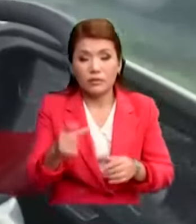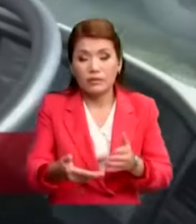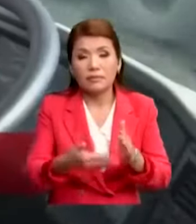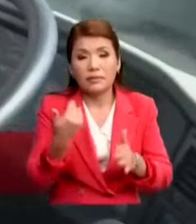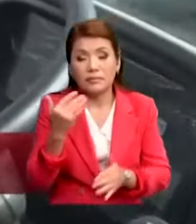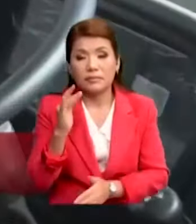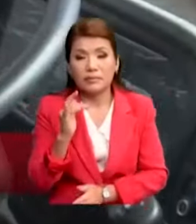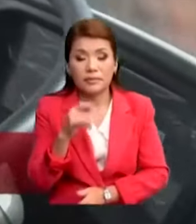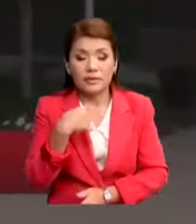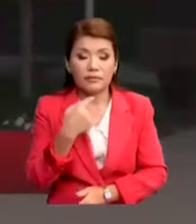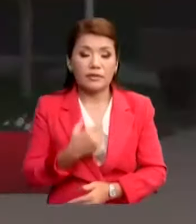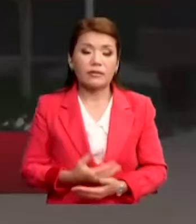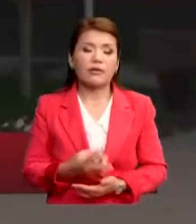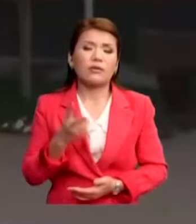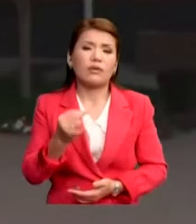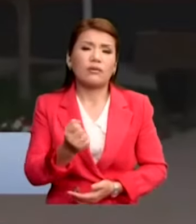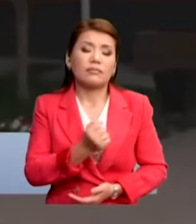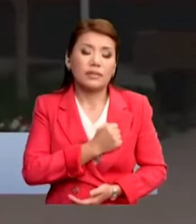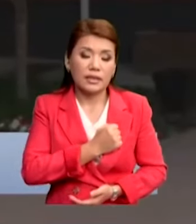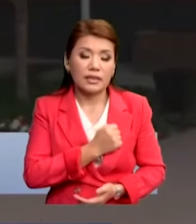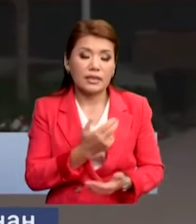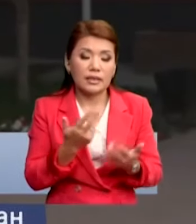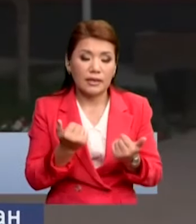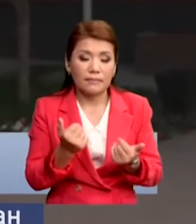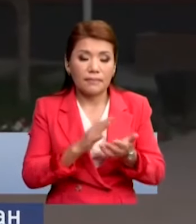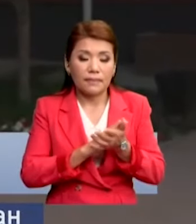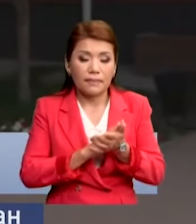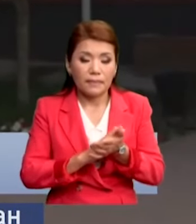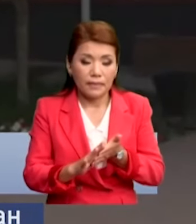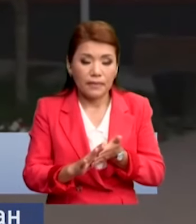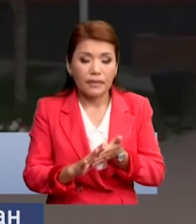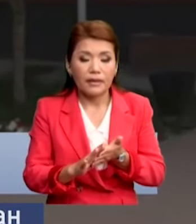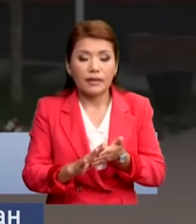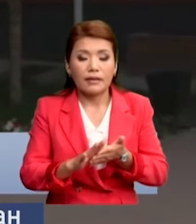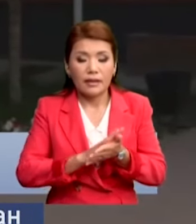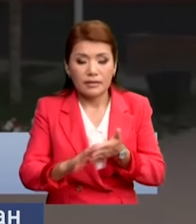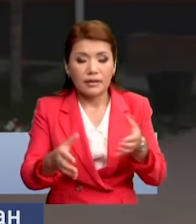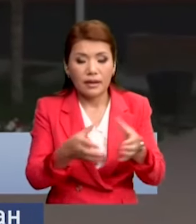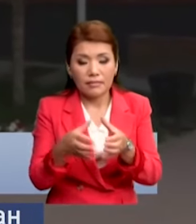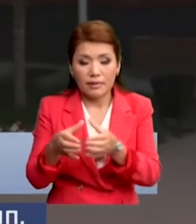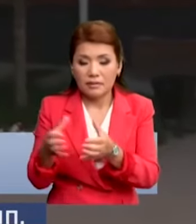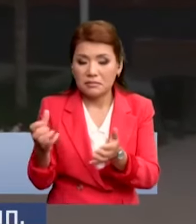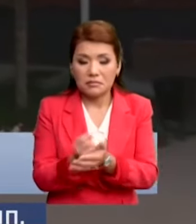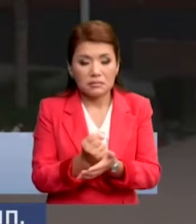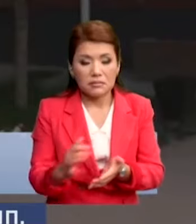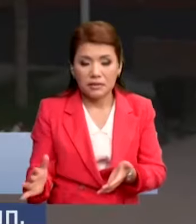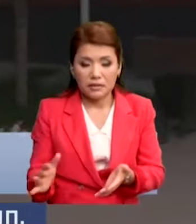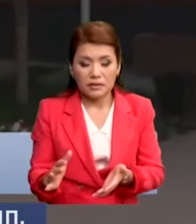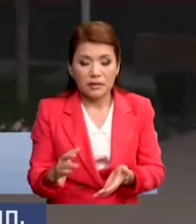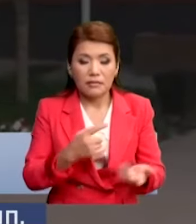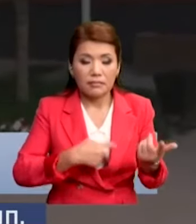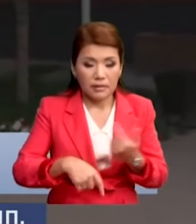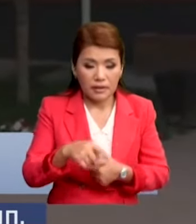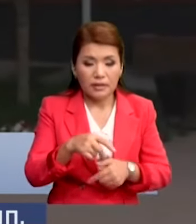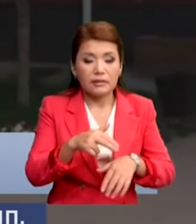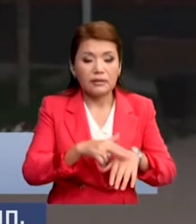дейді шенділер. Но, к сожалению, какой-то эффект сдвига не произошло со стороны ТАЗЛК.